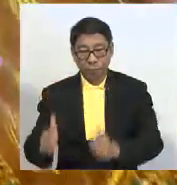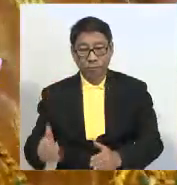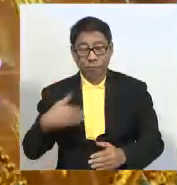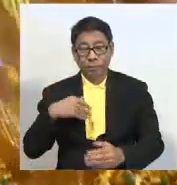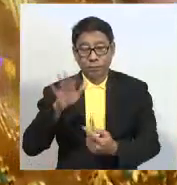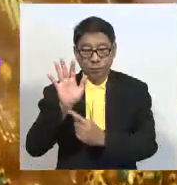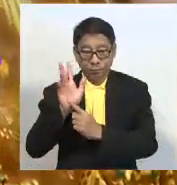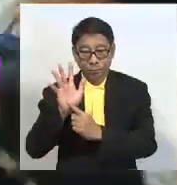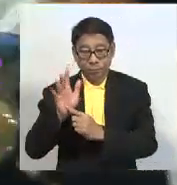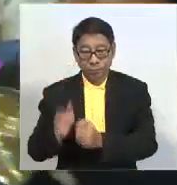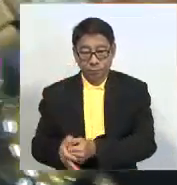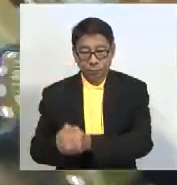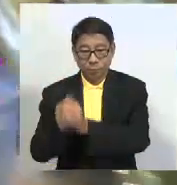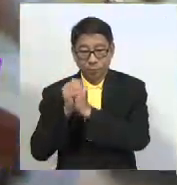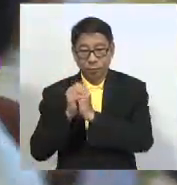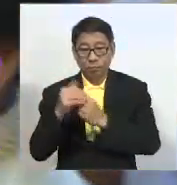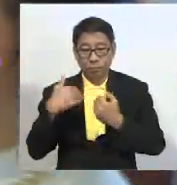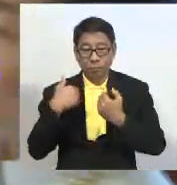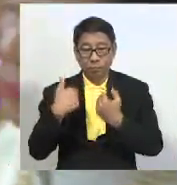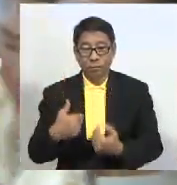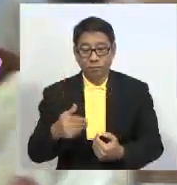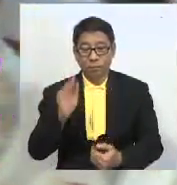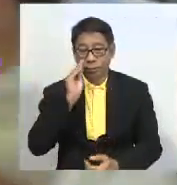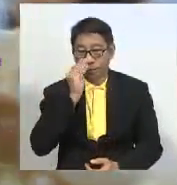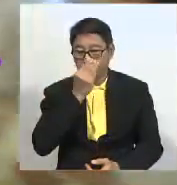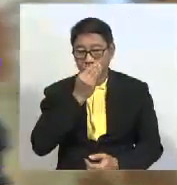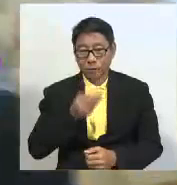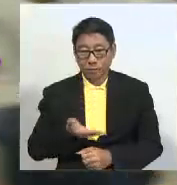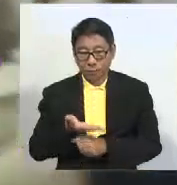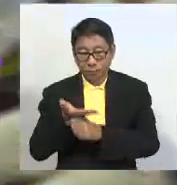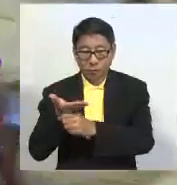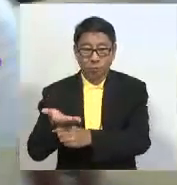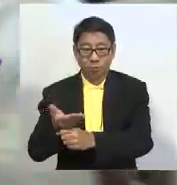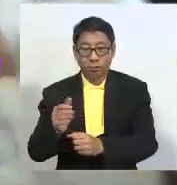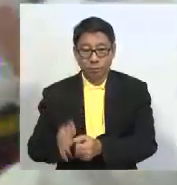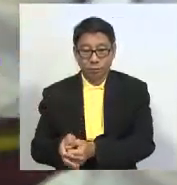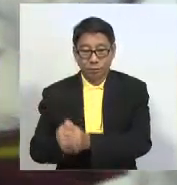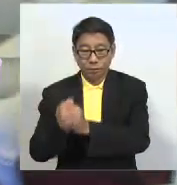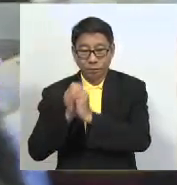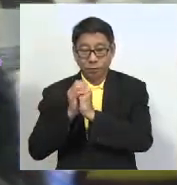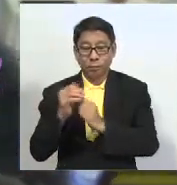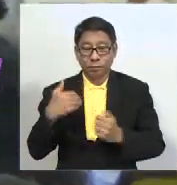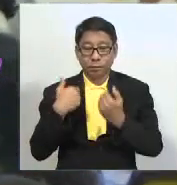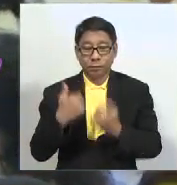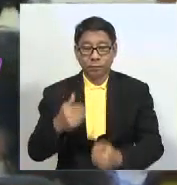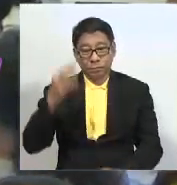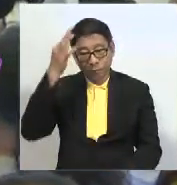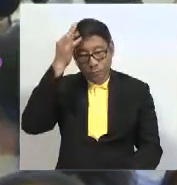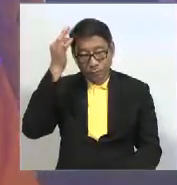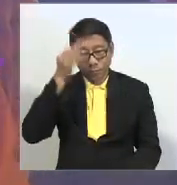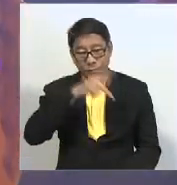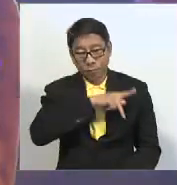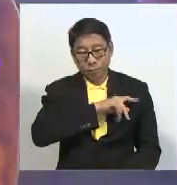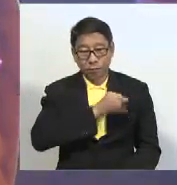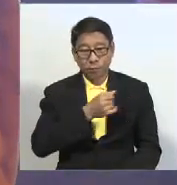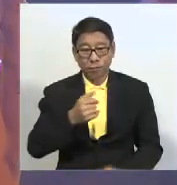ร้อมจุดเทียนบูชาพระรัตนตรัยวางมาลัยดอกไม้สดและจุดเครื่องบูชาสำหรับพระบรมเกศาธาตุ